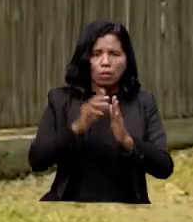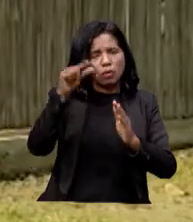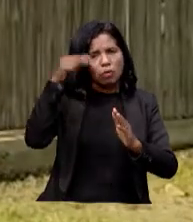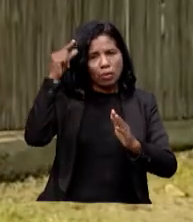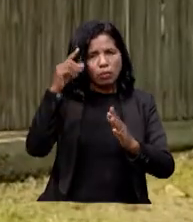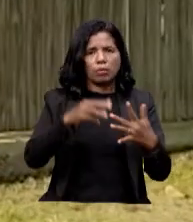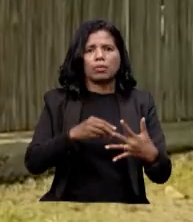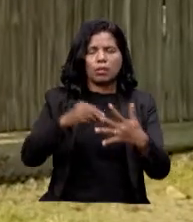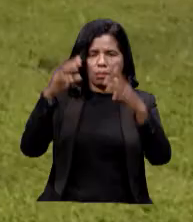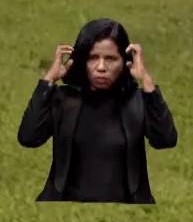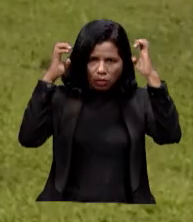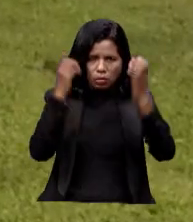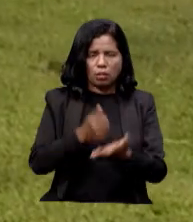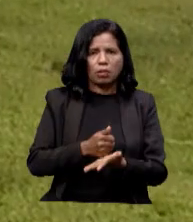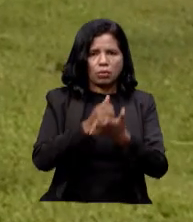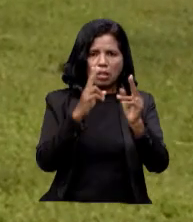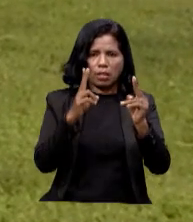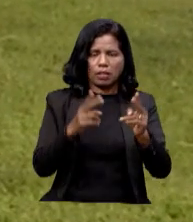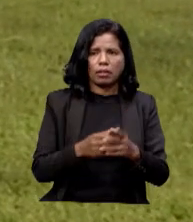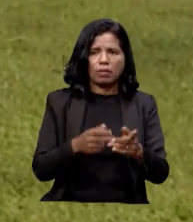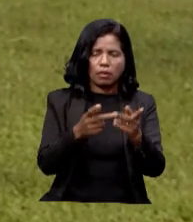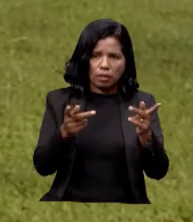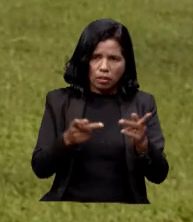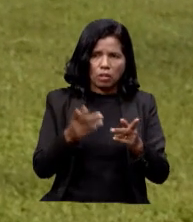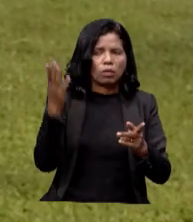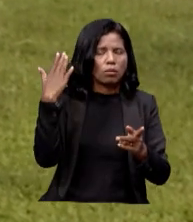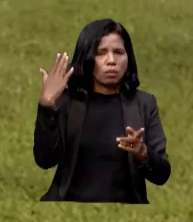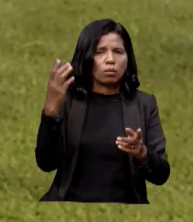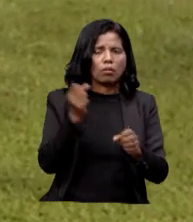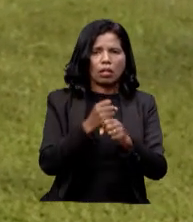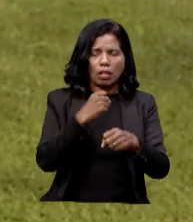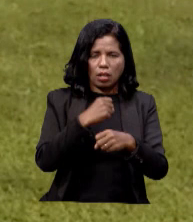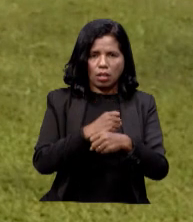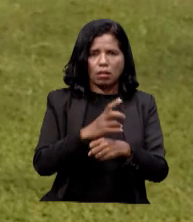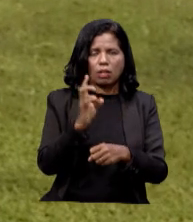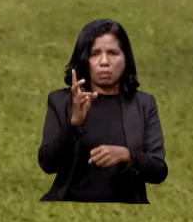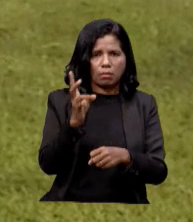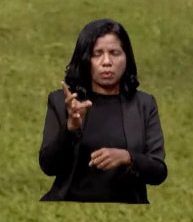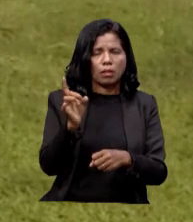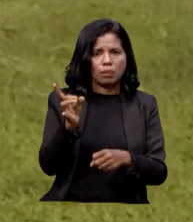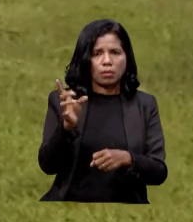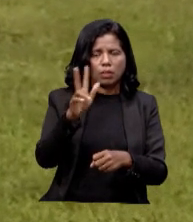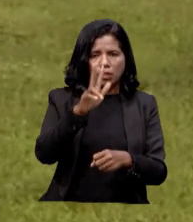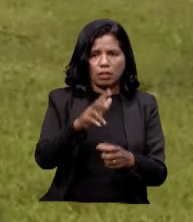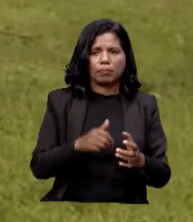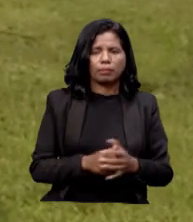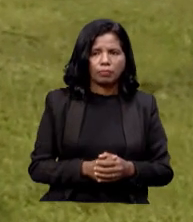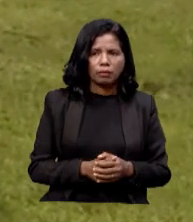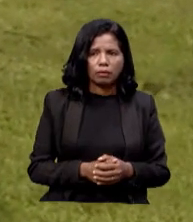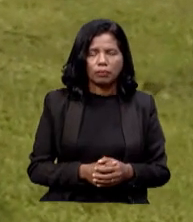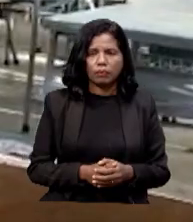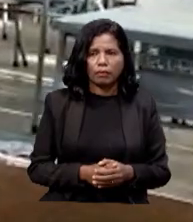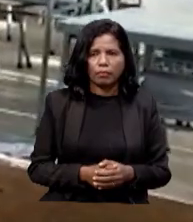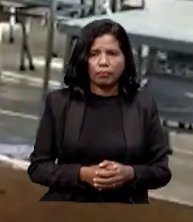nalais fatinnya momentu lewat tu momentu 83 keras inklusif fatinnya nih satu ramahan mau saya usine